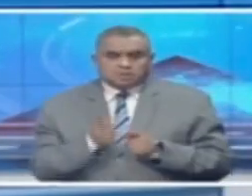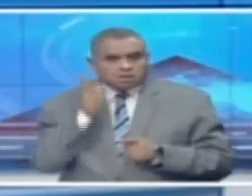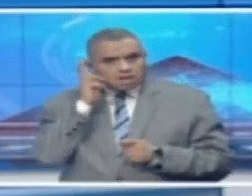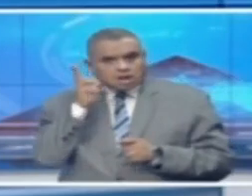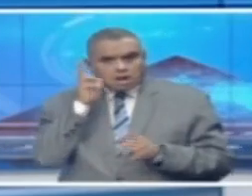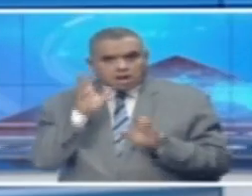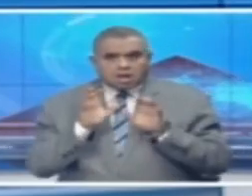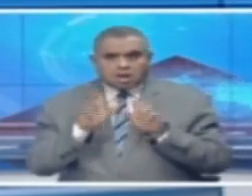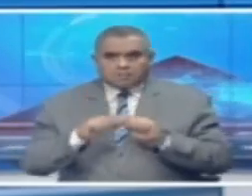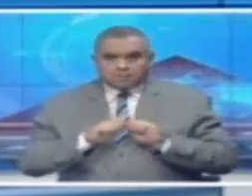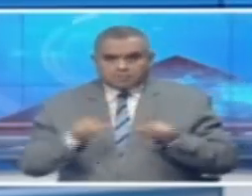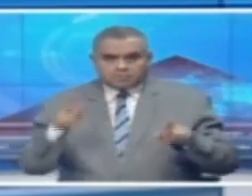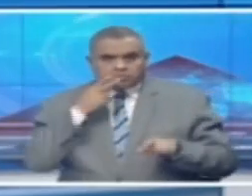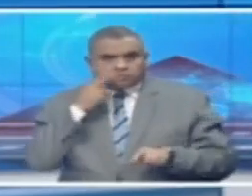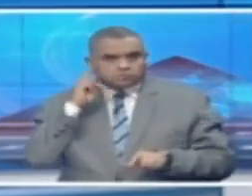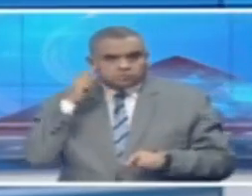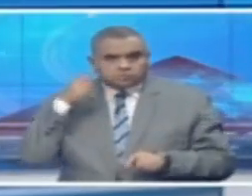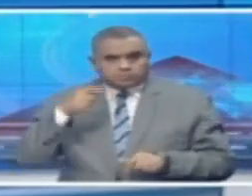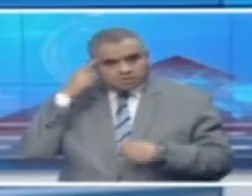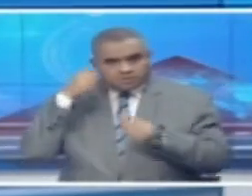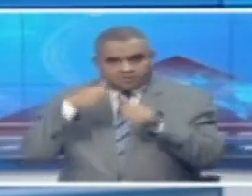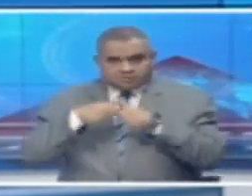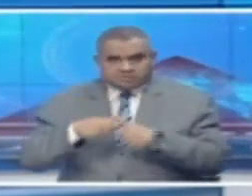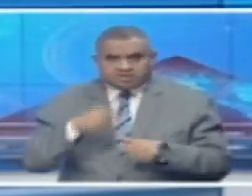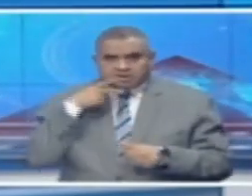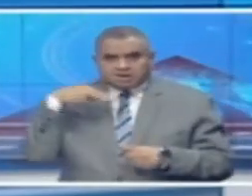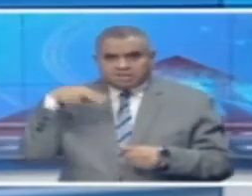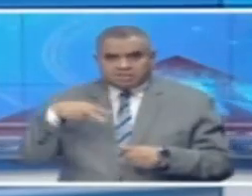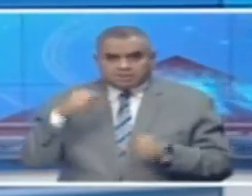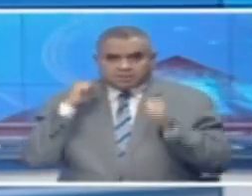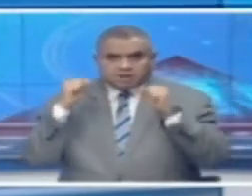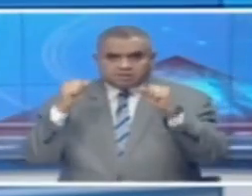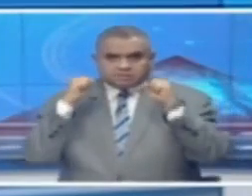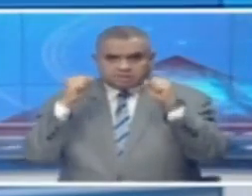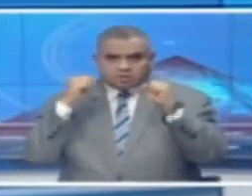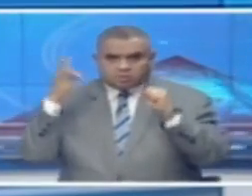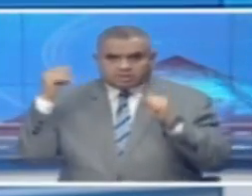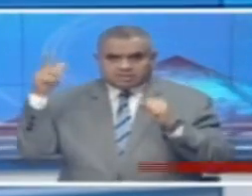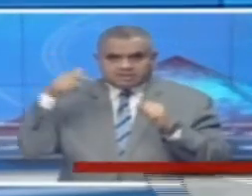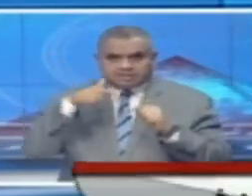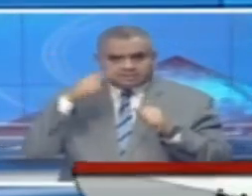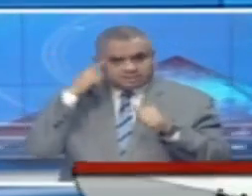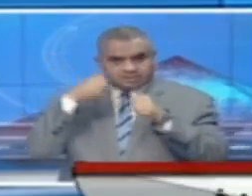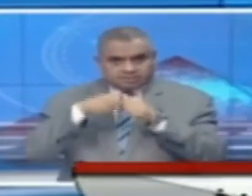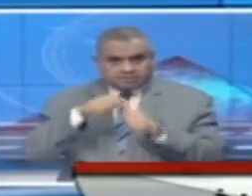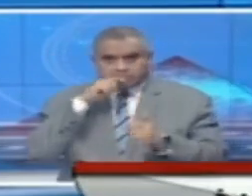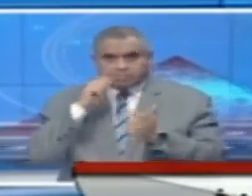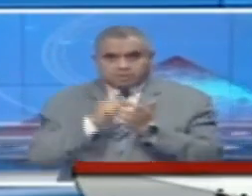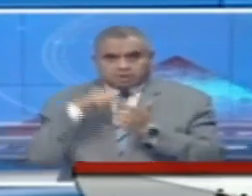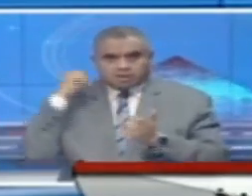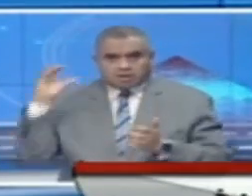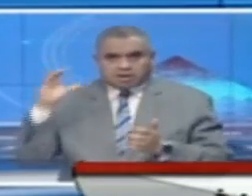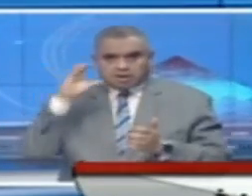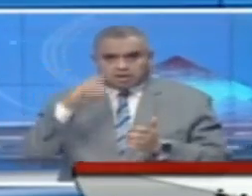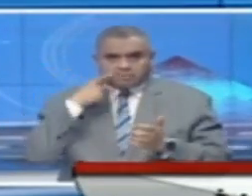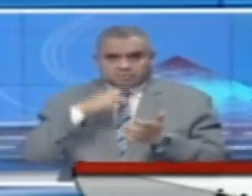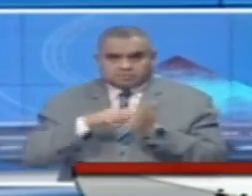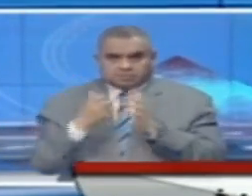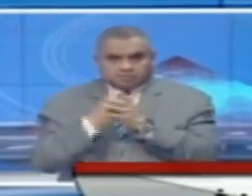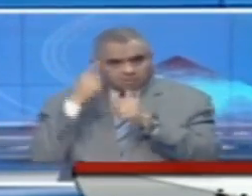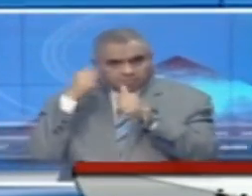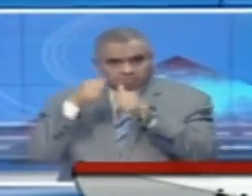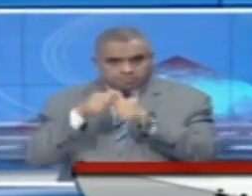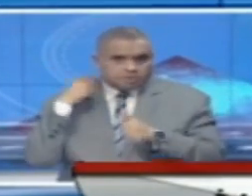الأخبار بالتفصيل، أهلا بكم. في الذكرى الثامنة لثورة 30 من يونيو المجيدة، أكد الرئيس عبد الفتاح السيسي أن تلك